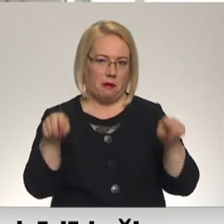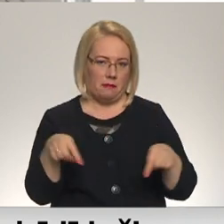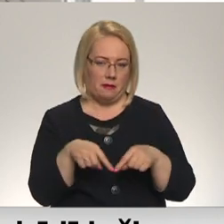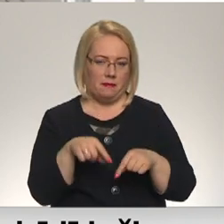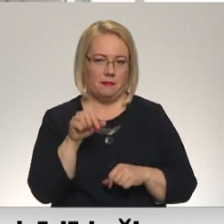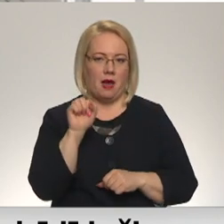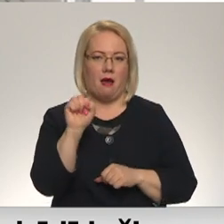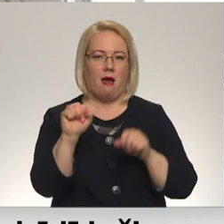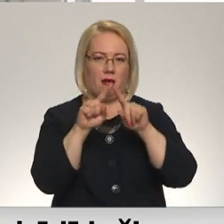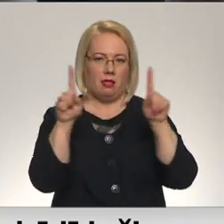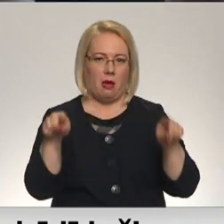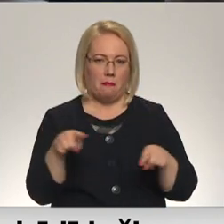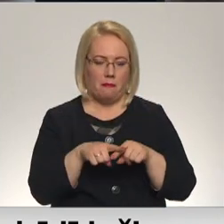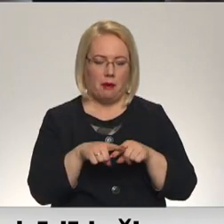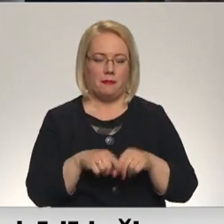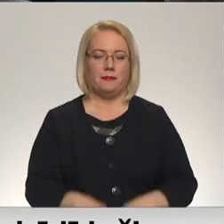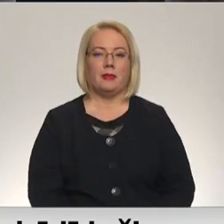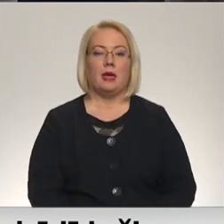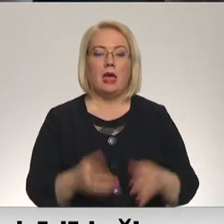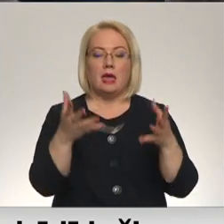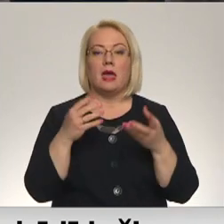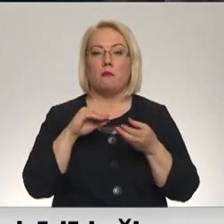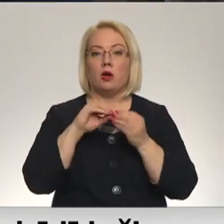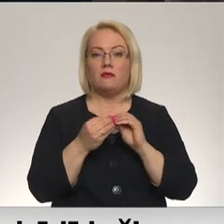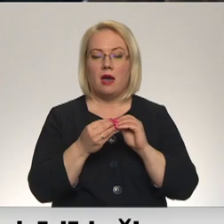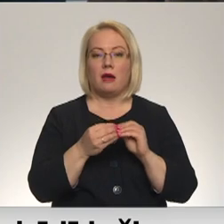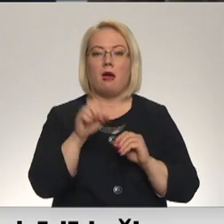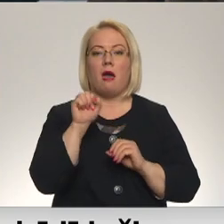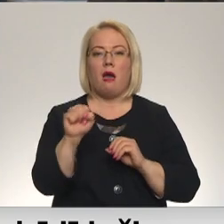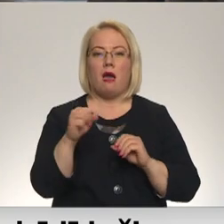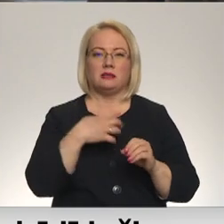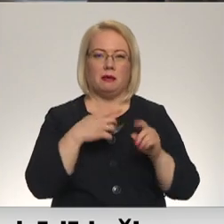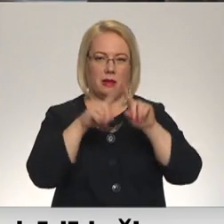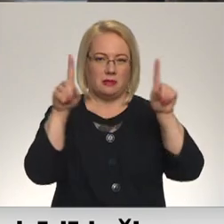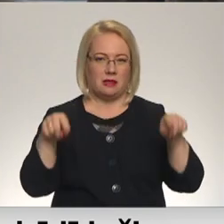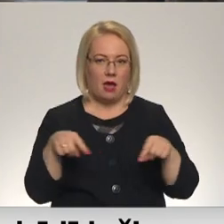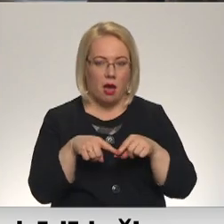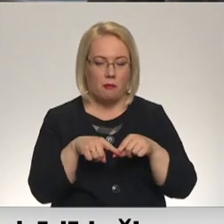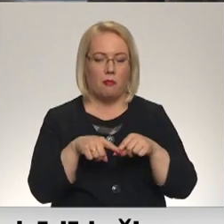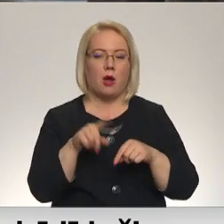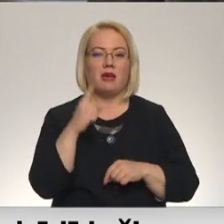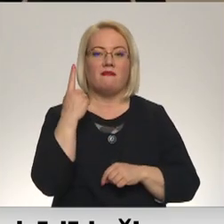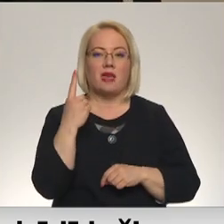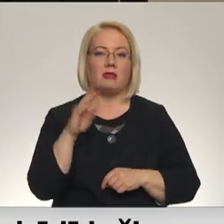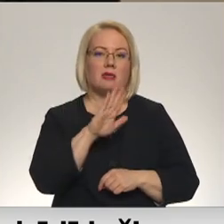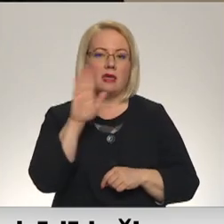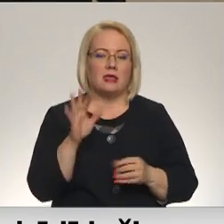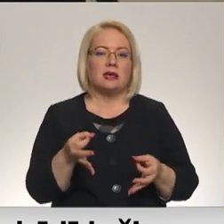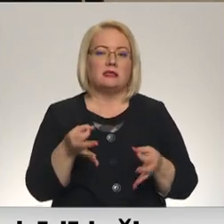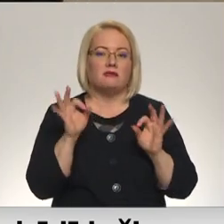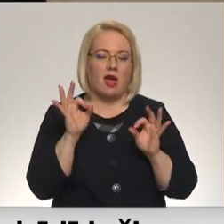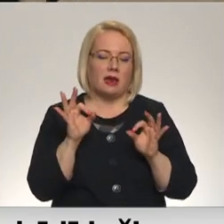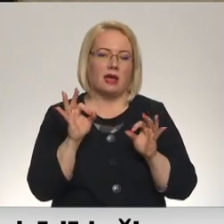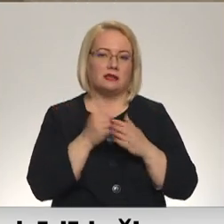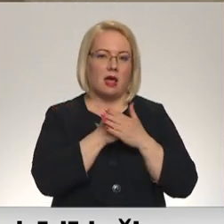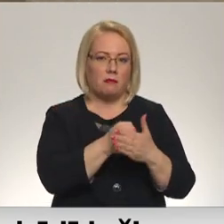slimības nauda. Tātad samazinot par vienu dienu. Ņemot vērā A lapu ievērojamos apmērus, arī viena diena ir nozīmīgs solis uz